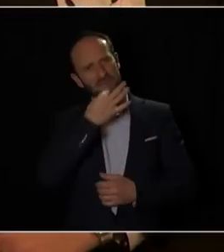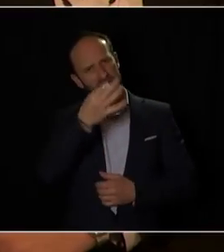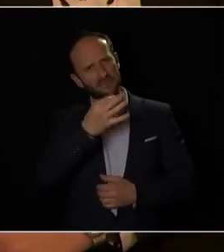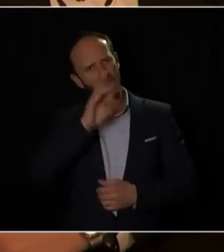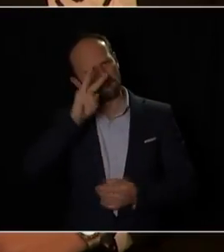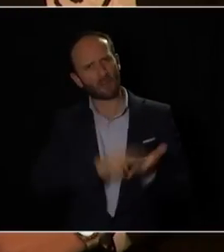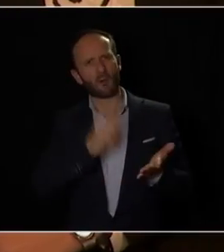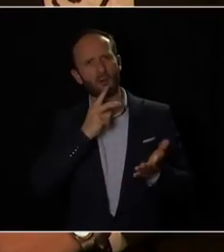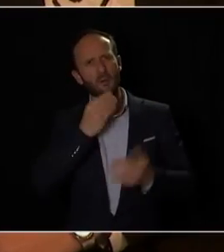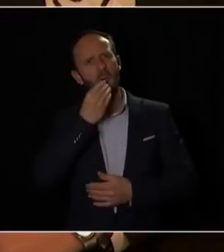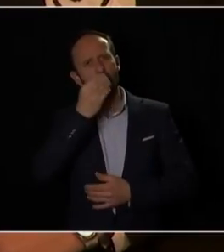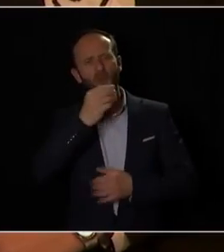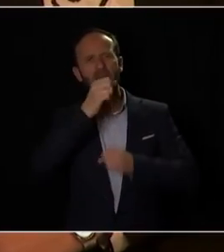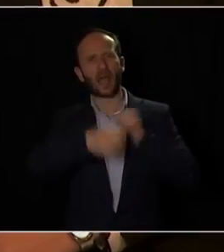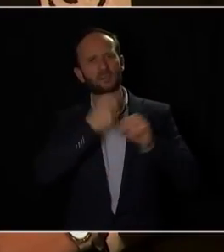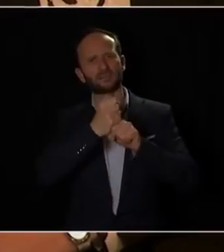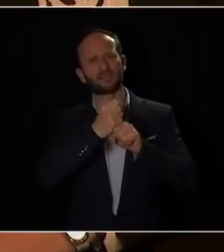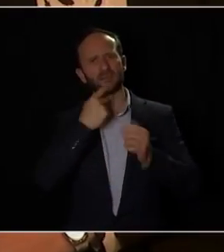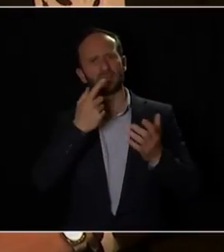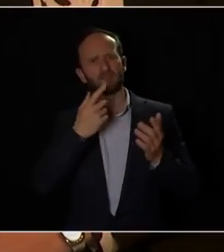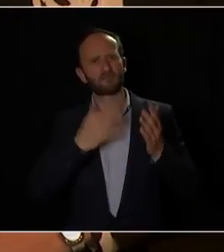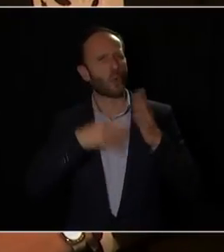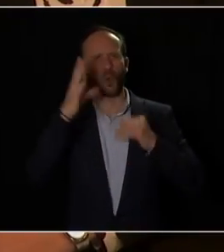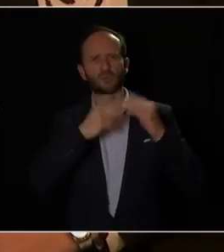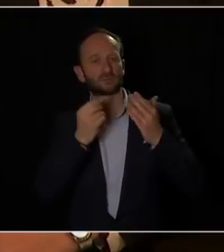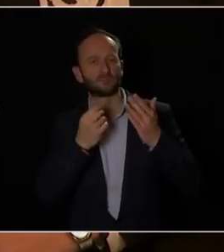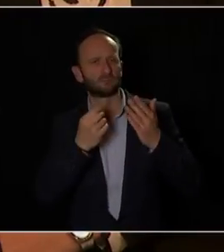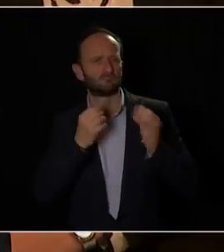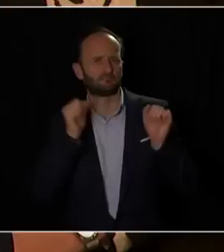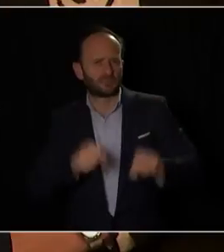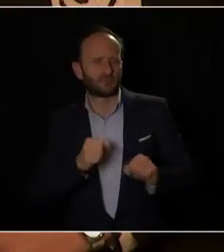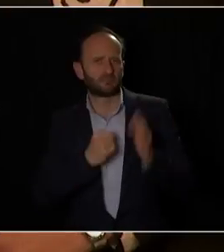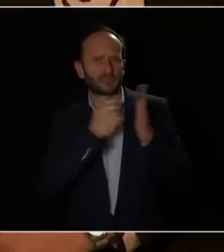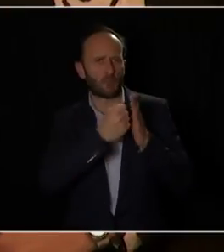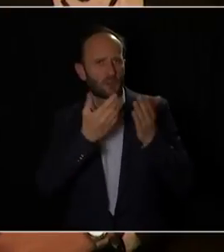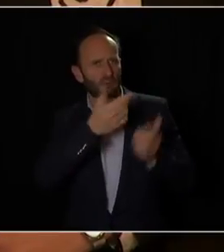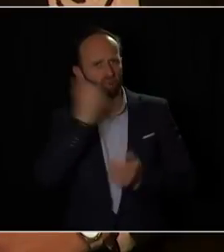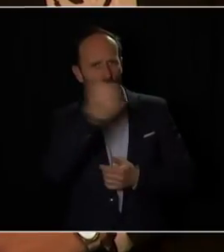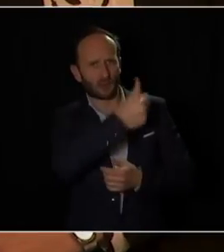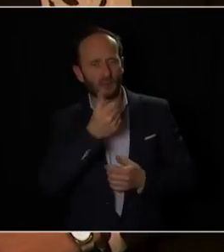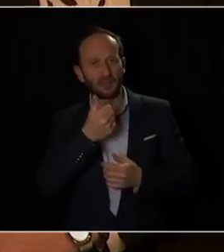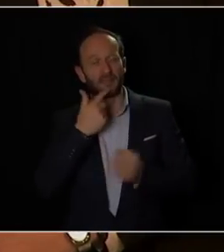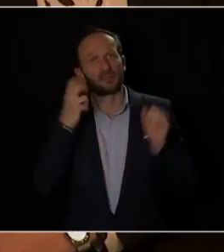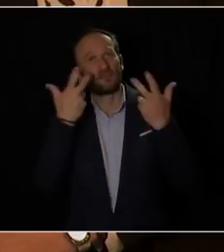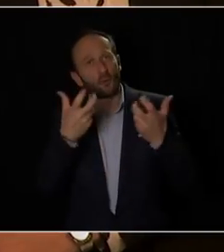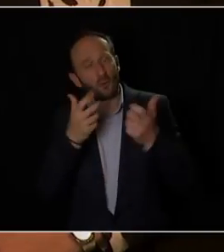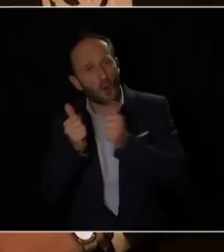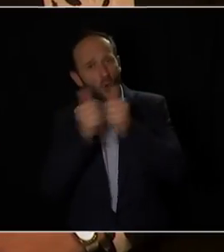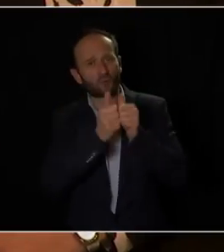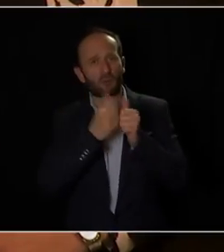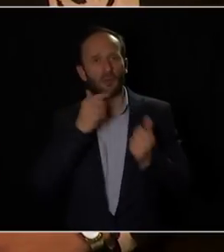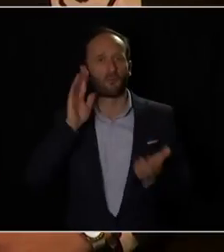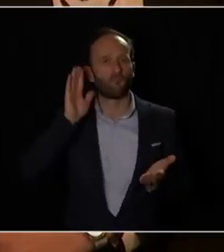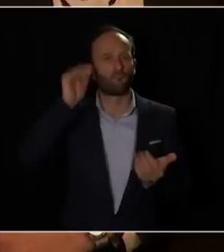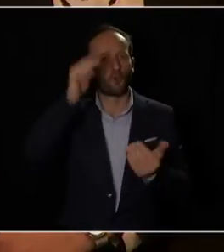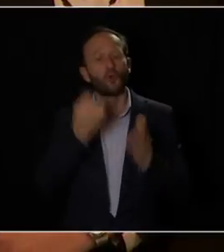cœur une année aussi heureuse qu'il est possible. Formulons ensemble, si vous le voulez bien, le vœu que la nouvelle